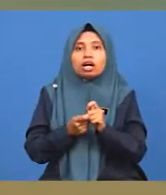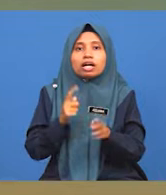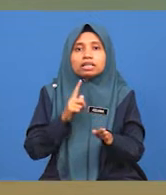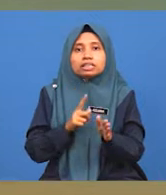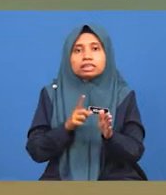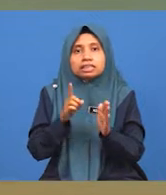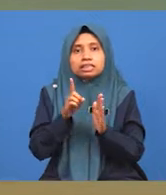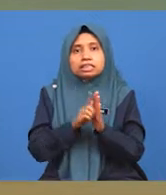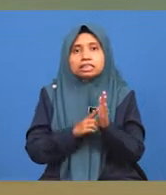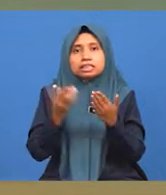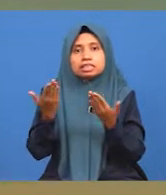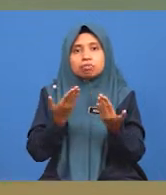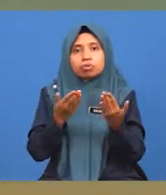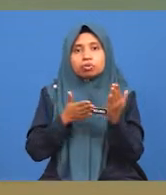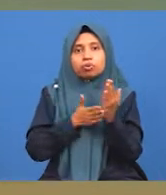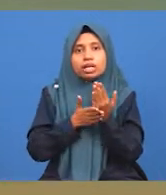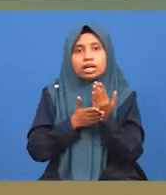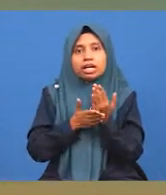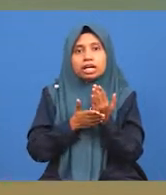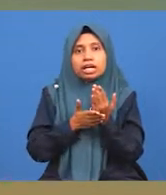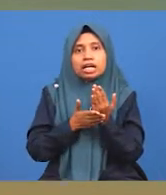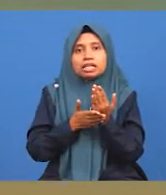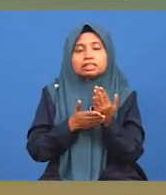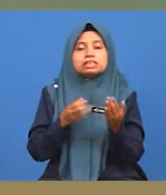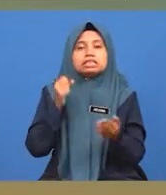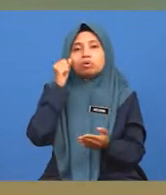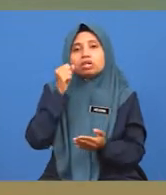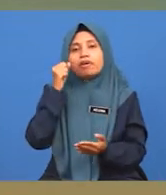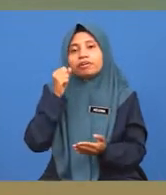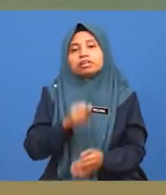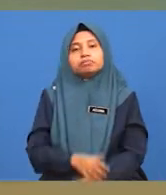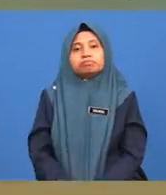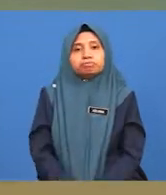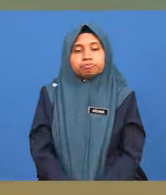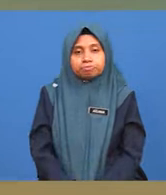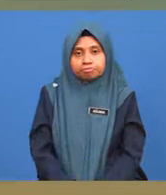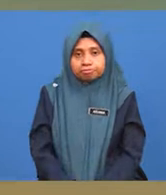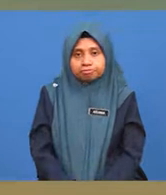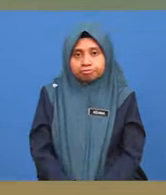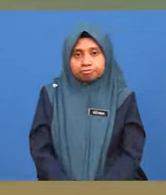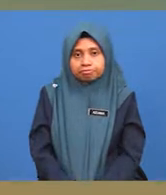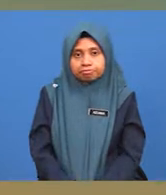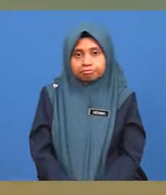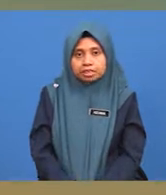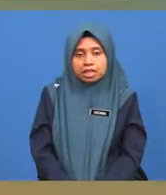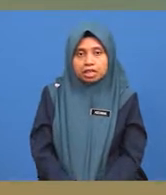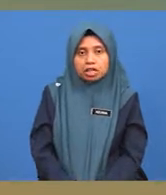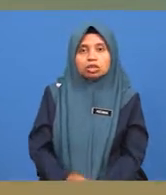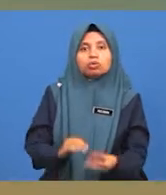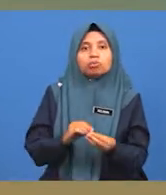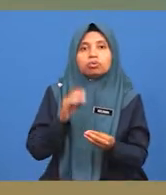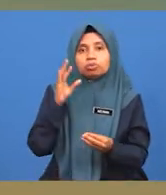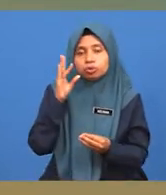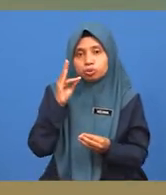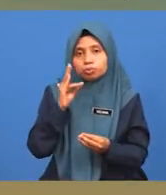ditukarkan kepada disambut oleh sanak saudara. Di sin ketujuh